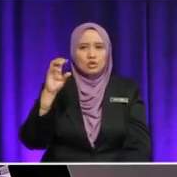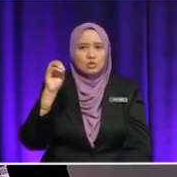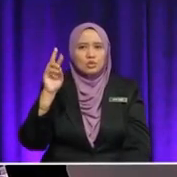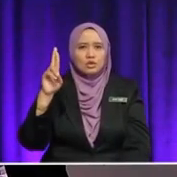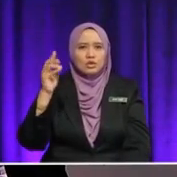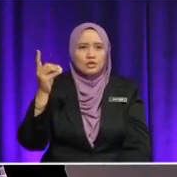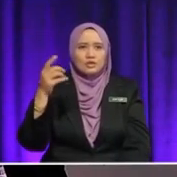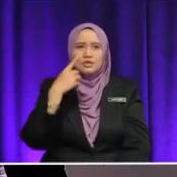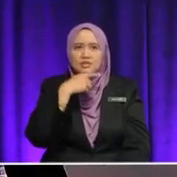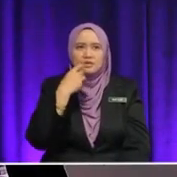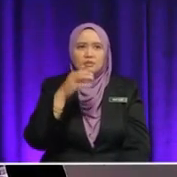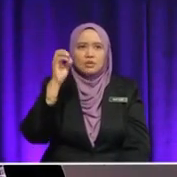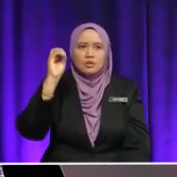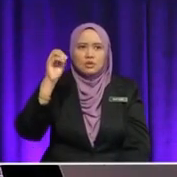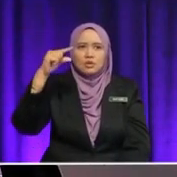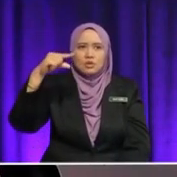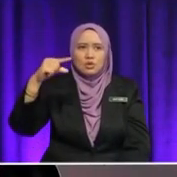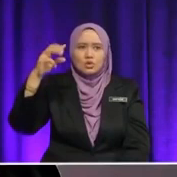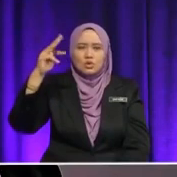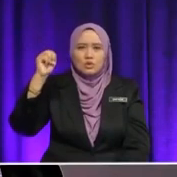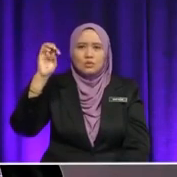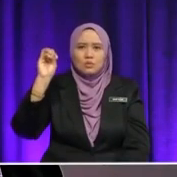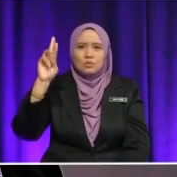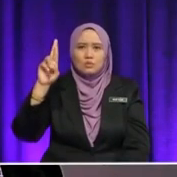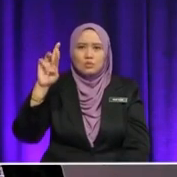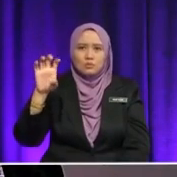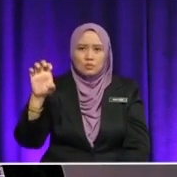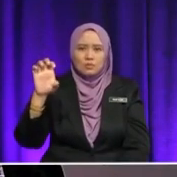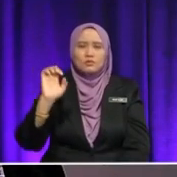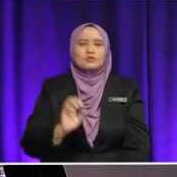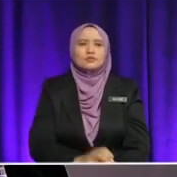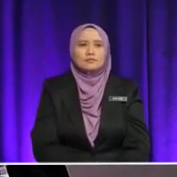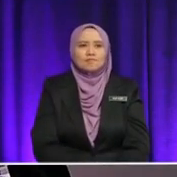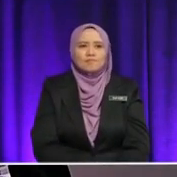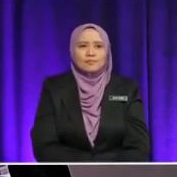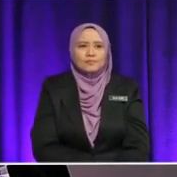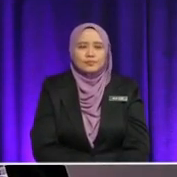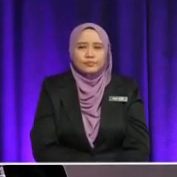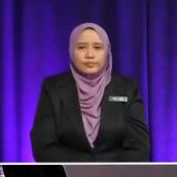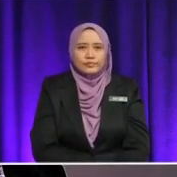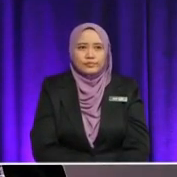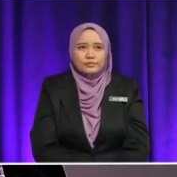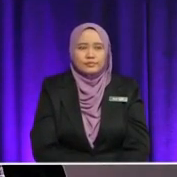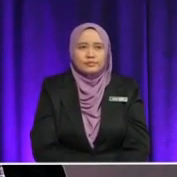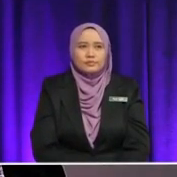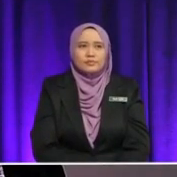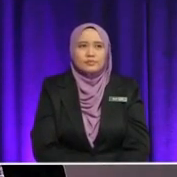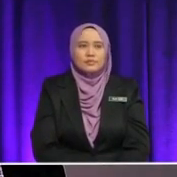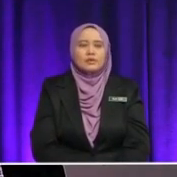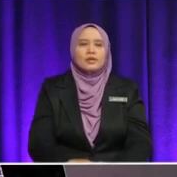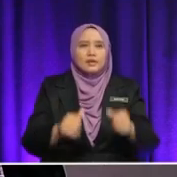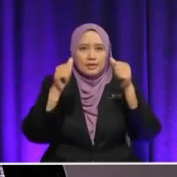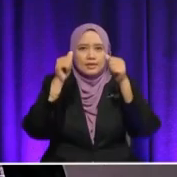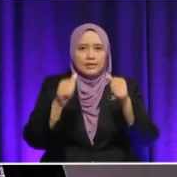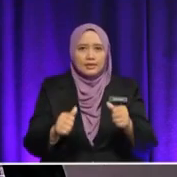uh Oke untuk pengetahuan akman murid-murid dalam kali ada Mulia berada di rumah oke lho Emoh adalah ahli politik